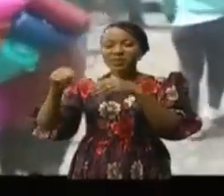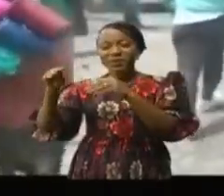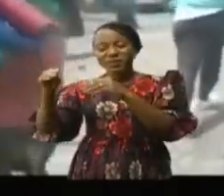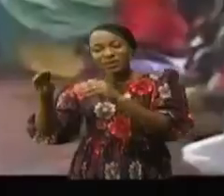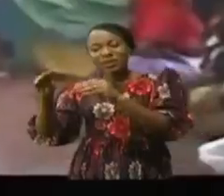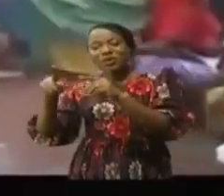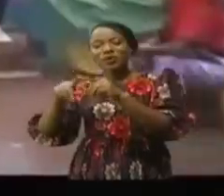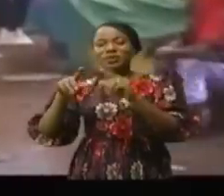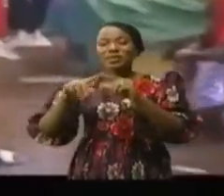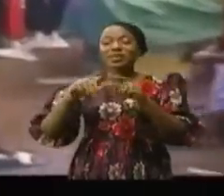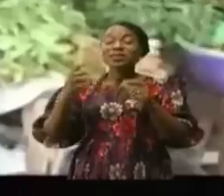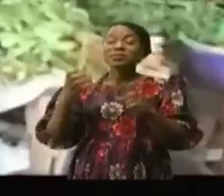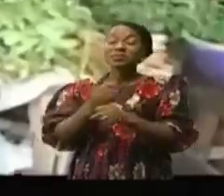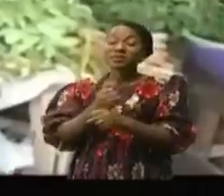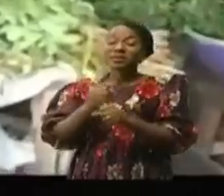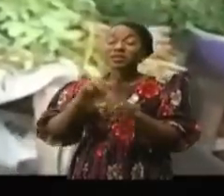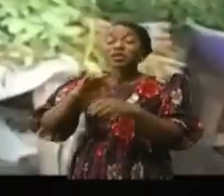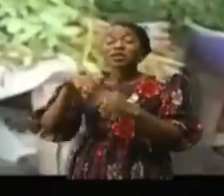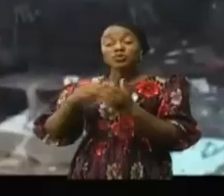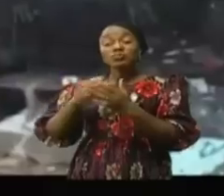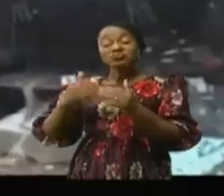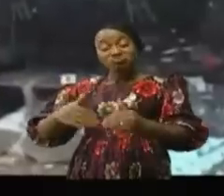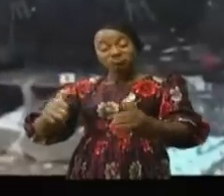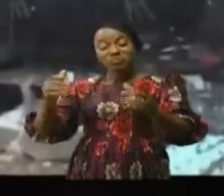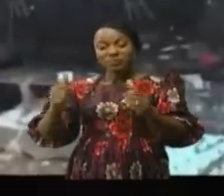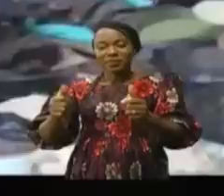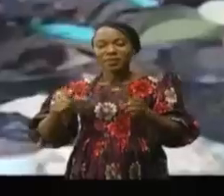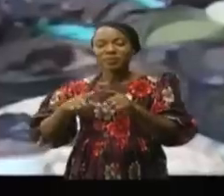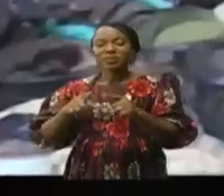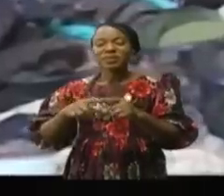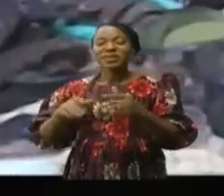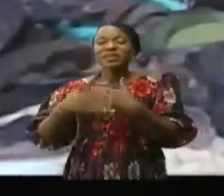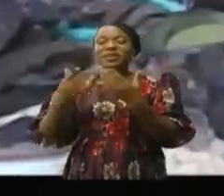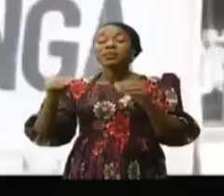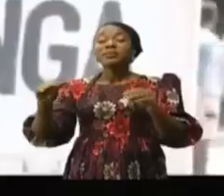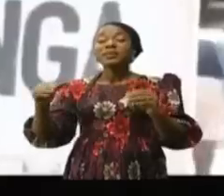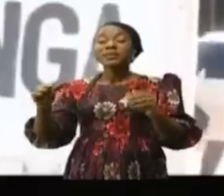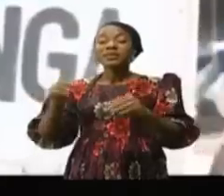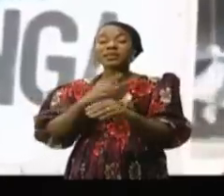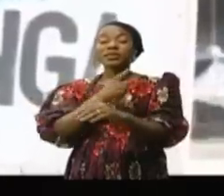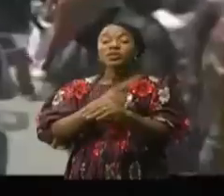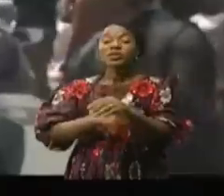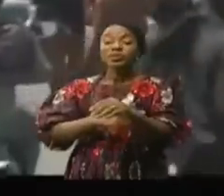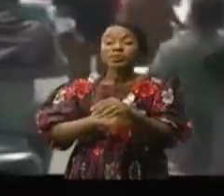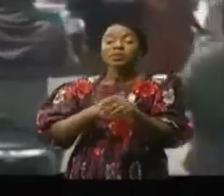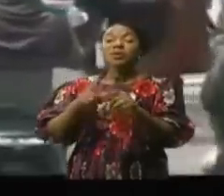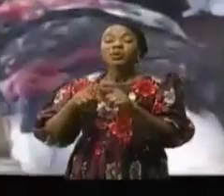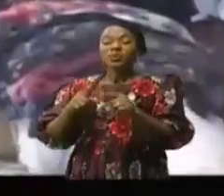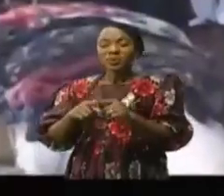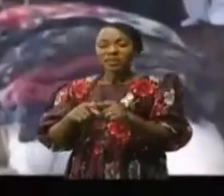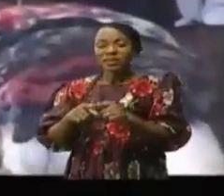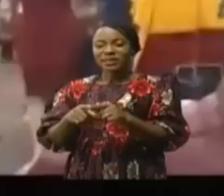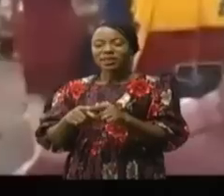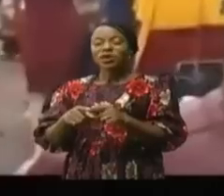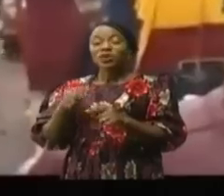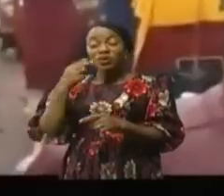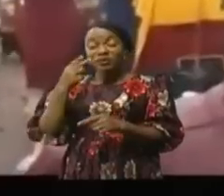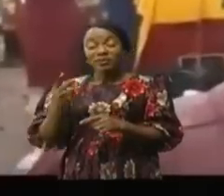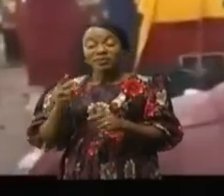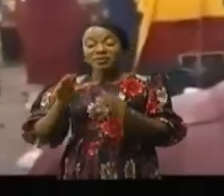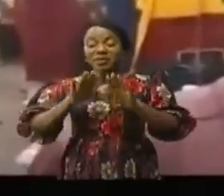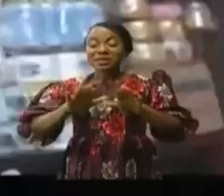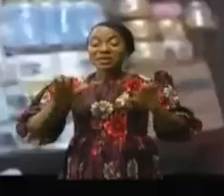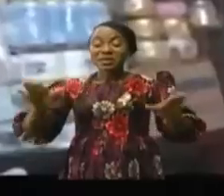sauvette. Bref, tout le circuit commercial fonctionne. Les grands marchés de Goma, dont celui de Virunga et Birere, ont vu les